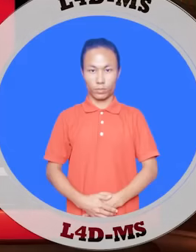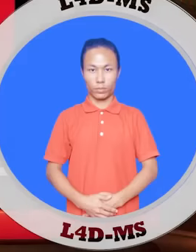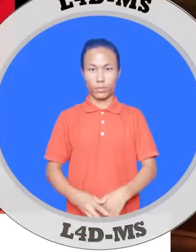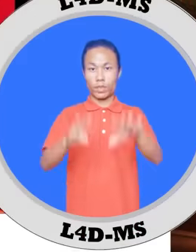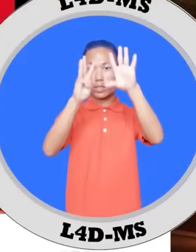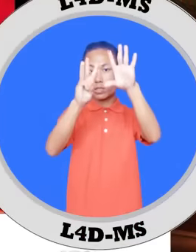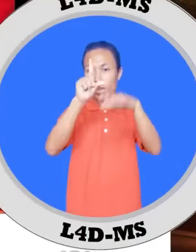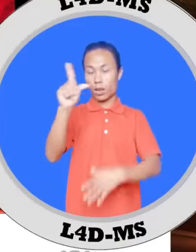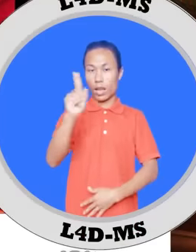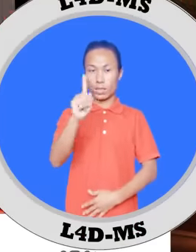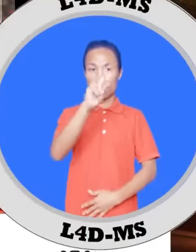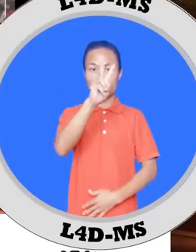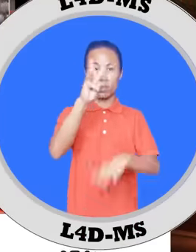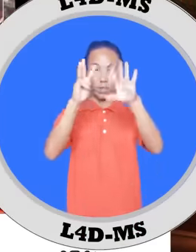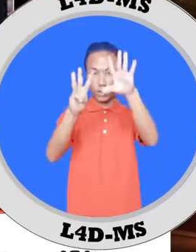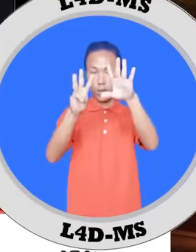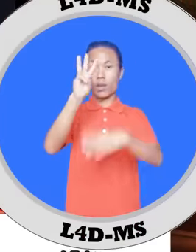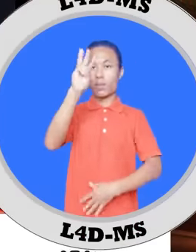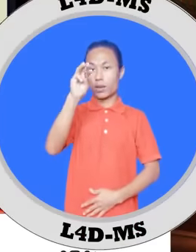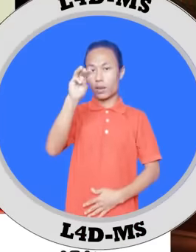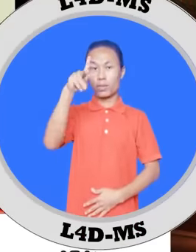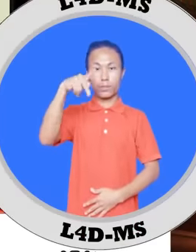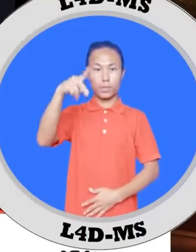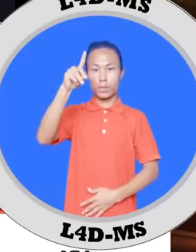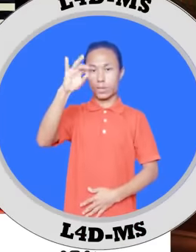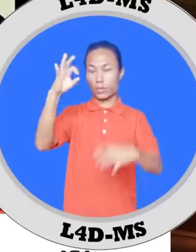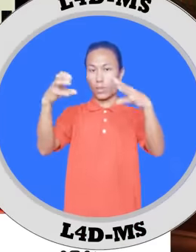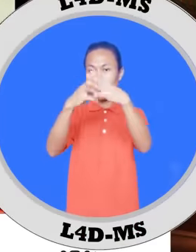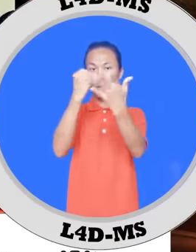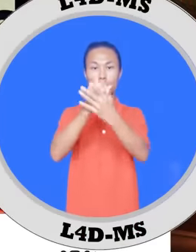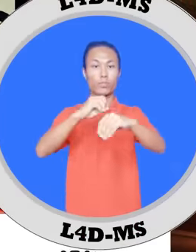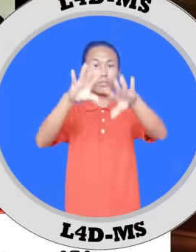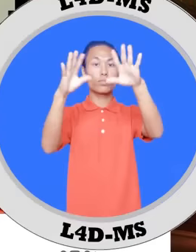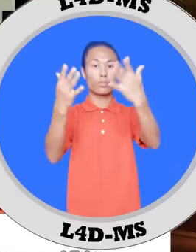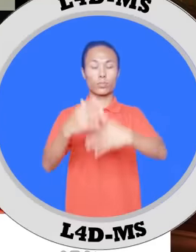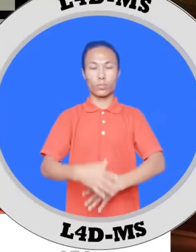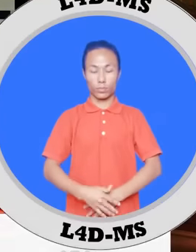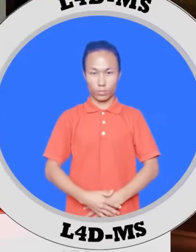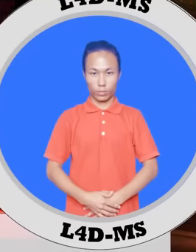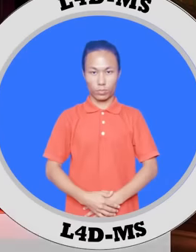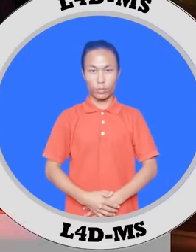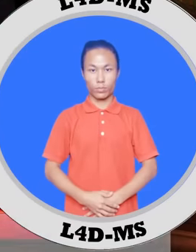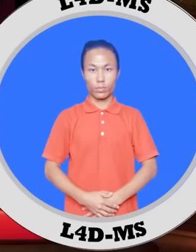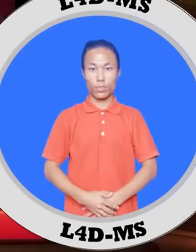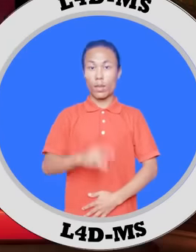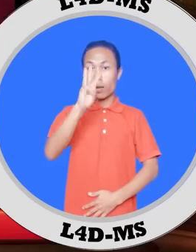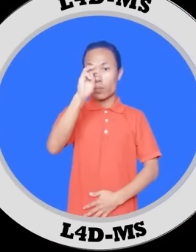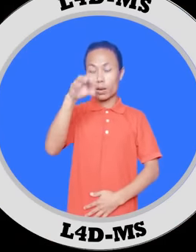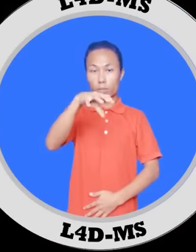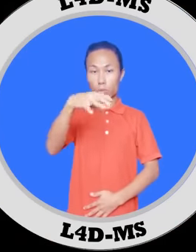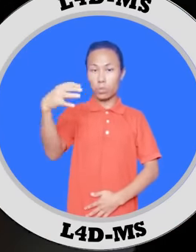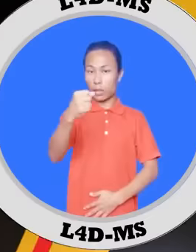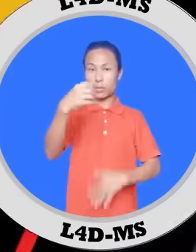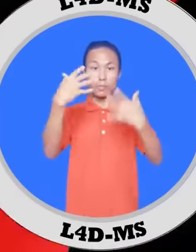Salatin set be metingaro, Mandaligani Nipirogo, Teja Pak Muido Bulo, Mandalay PDF cut topian gay the remapia parish.